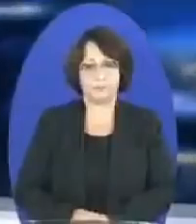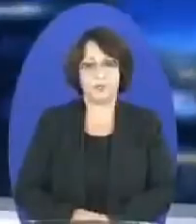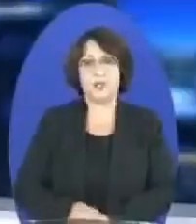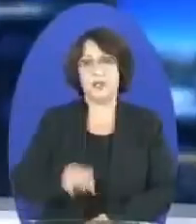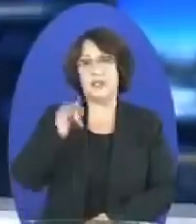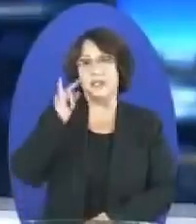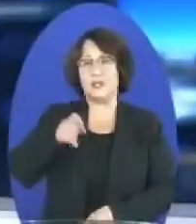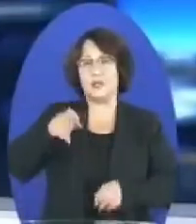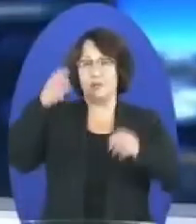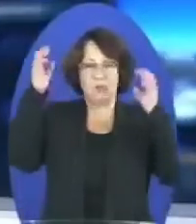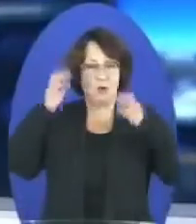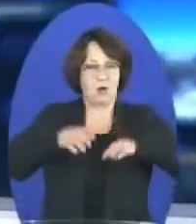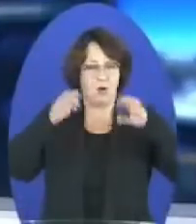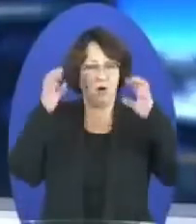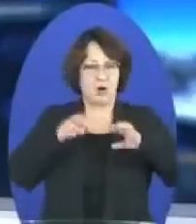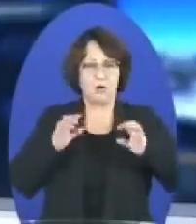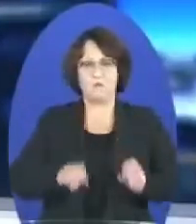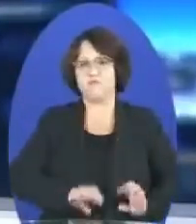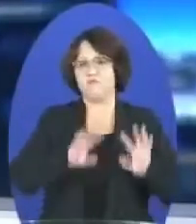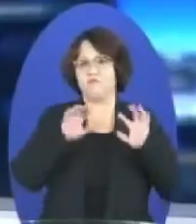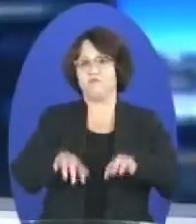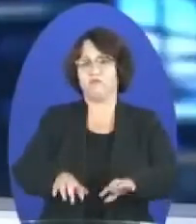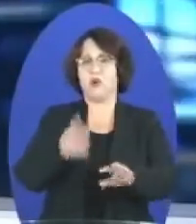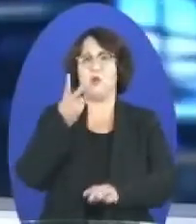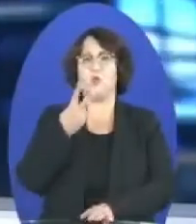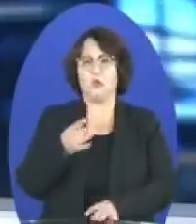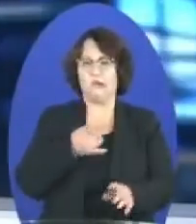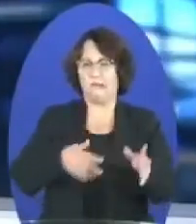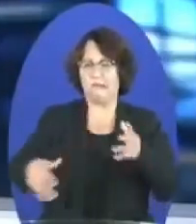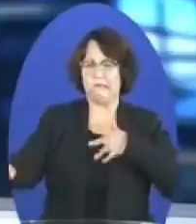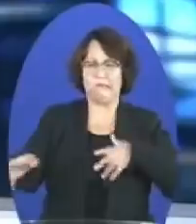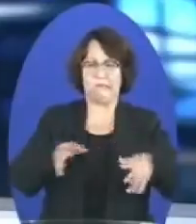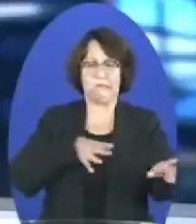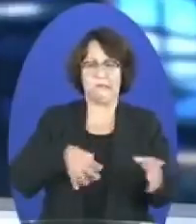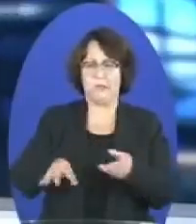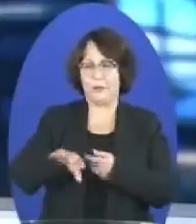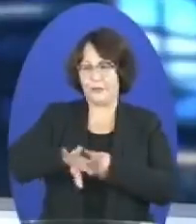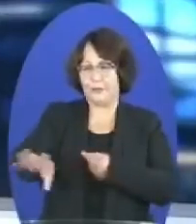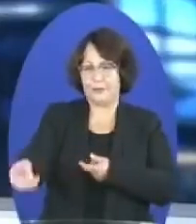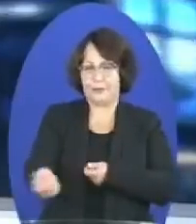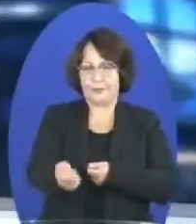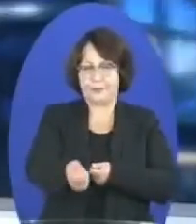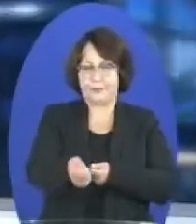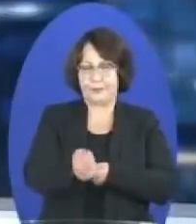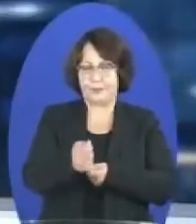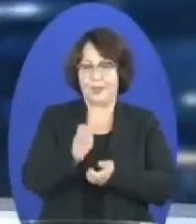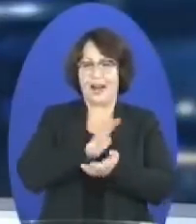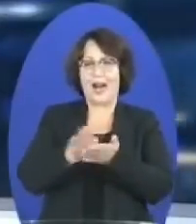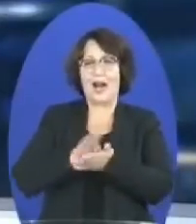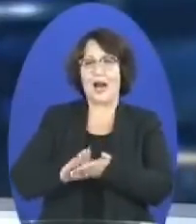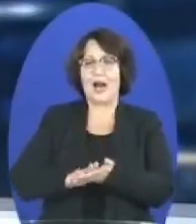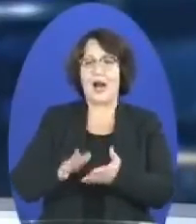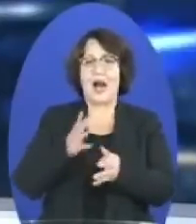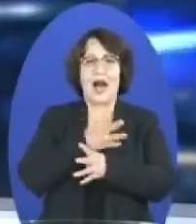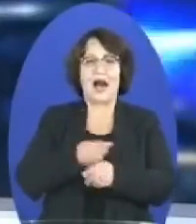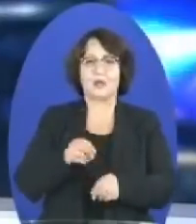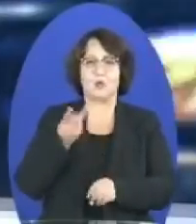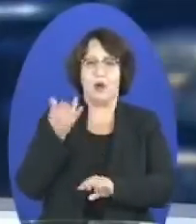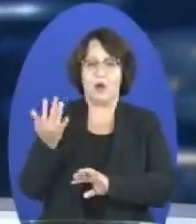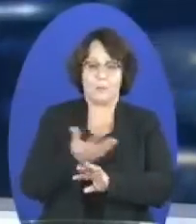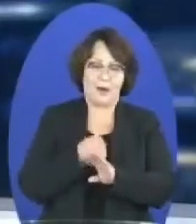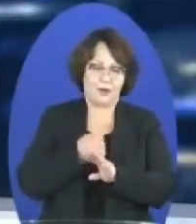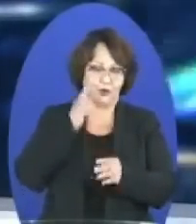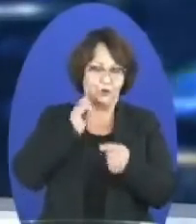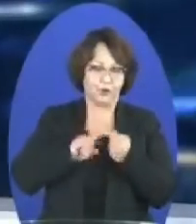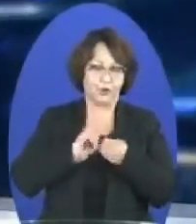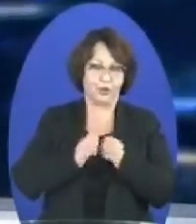Их хэмжээний бороо орж, үер буусны дараагаар орчны ариутгал заавал хийж, халдваргүйжүүлэх шаардлагатай гэмж мэргэжилтнүүд анхааруулж байна. Үерийн дараа